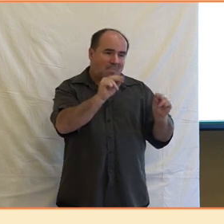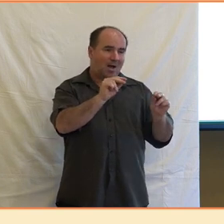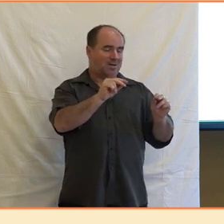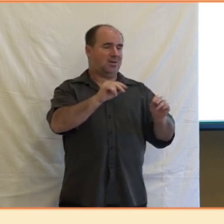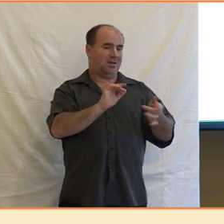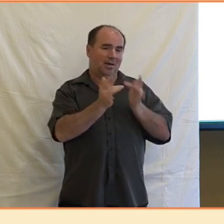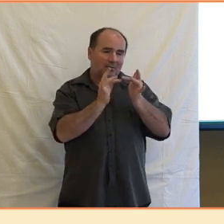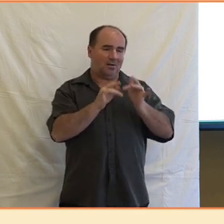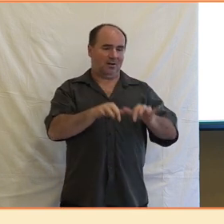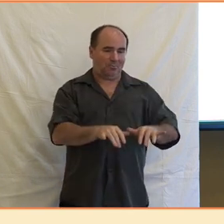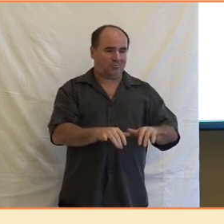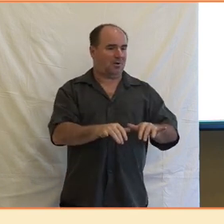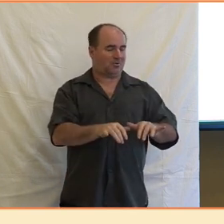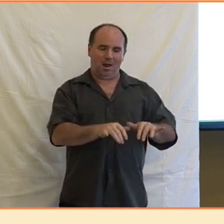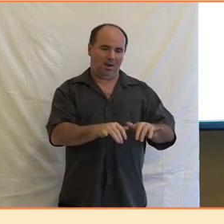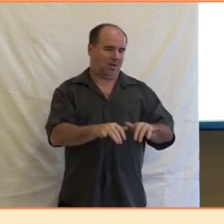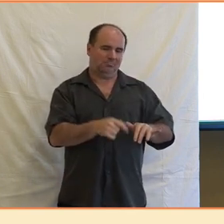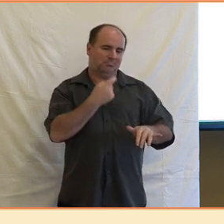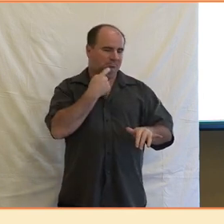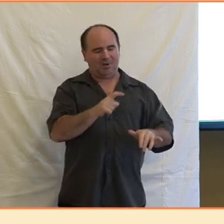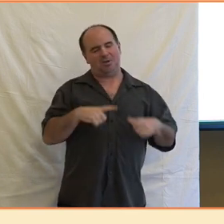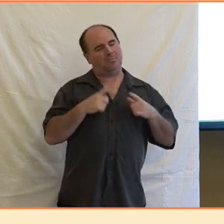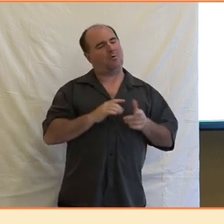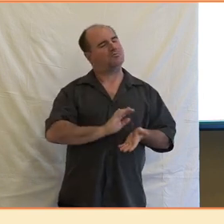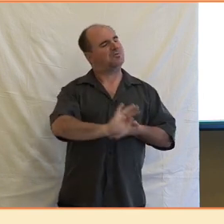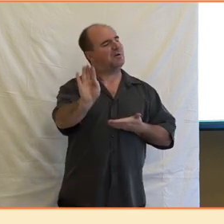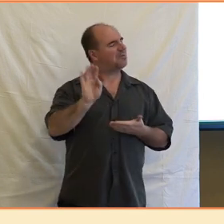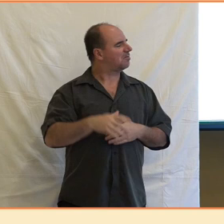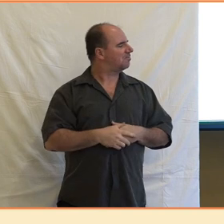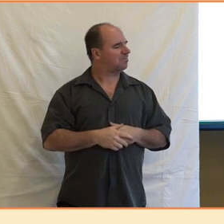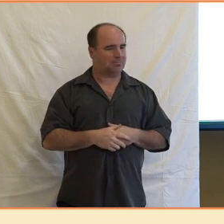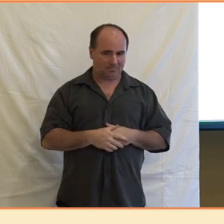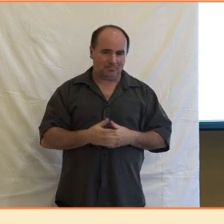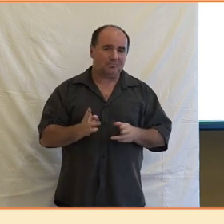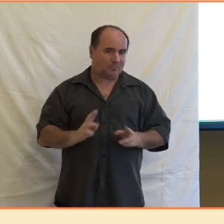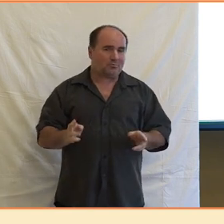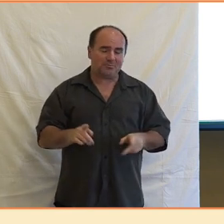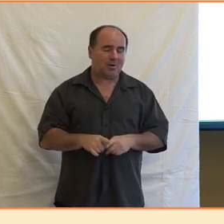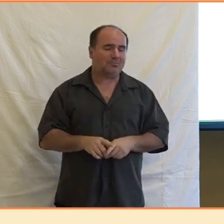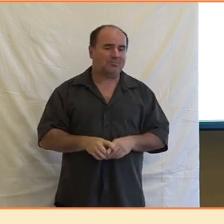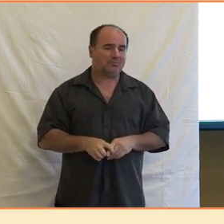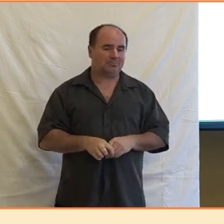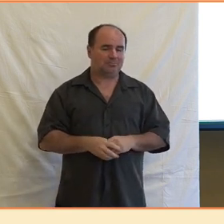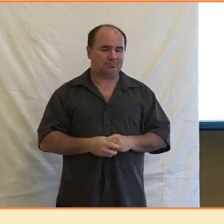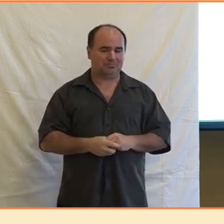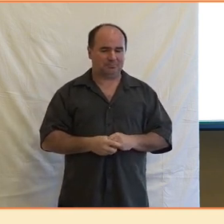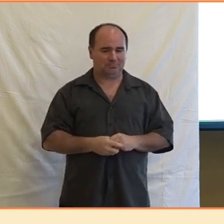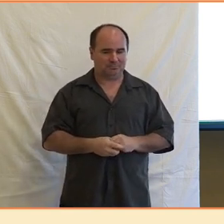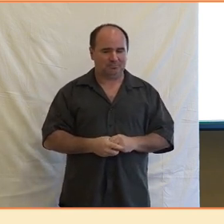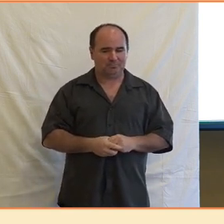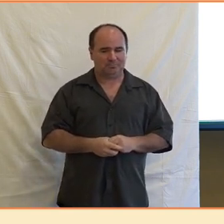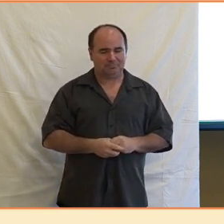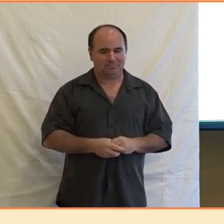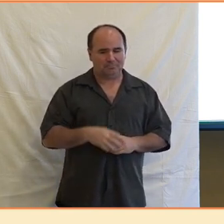dohlédnout jejich rizika a možná lépe než my ostatní a proto se některým technologiím vyhýbají.